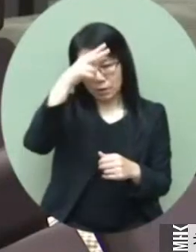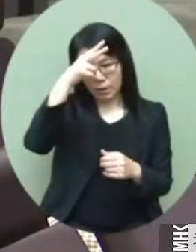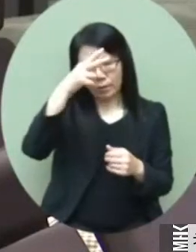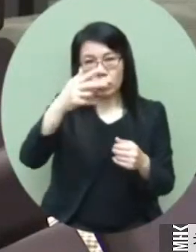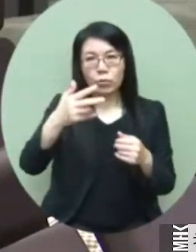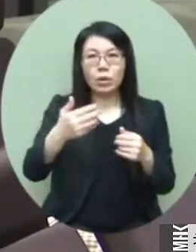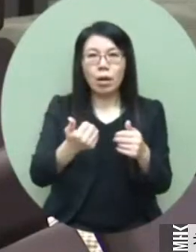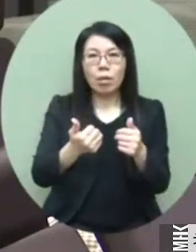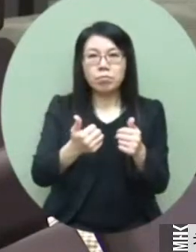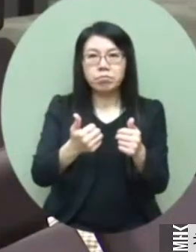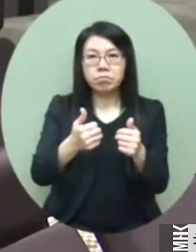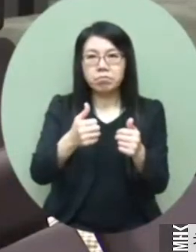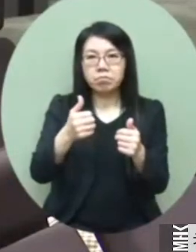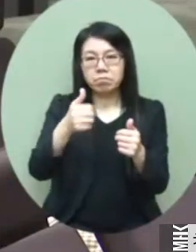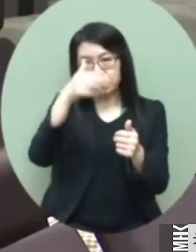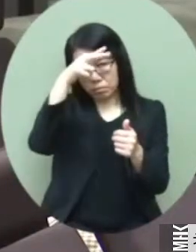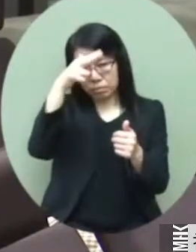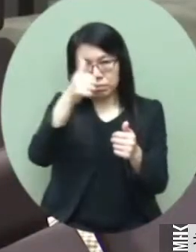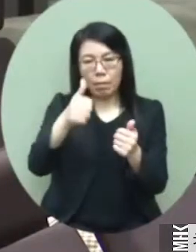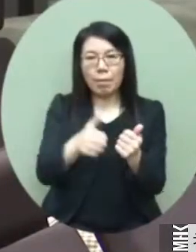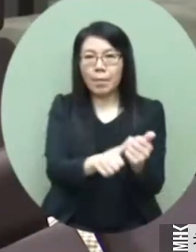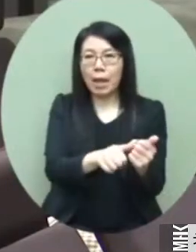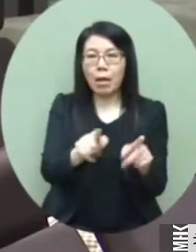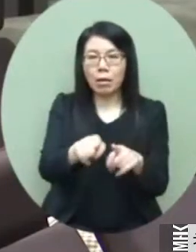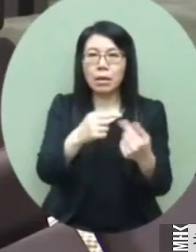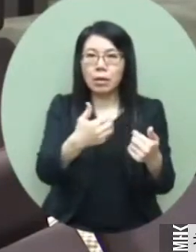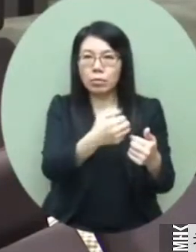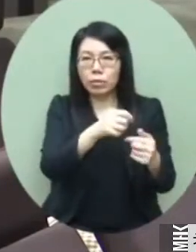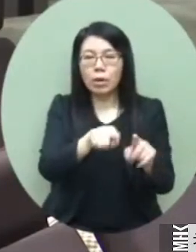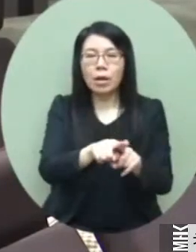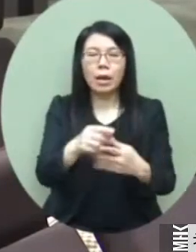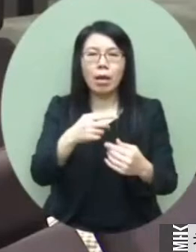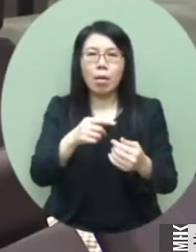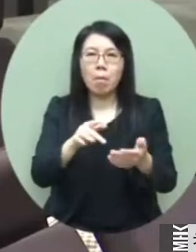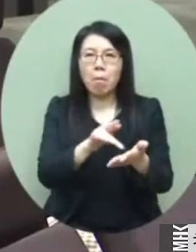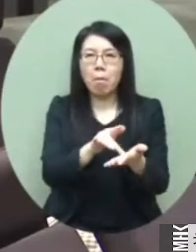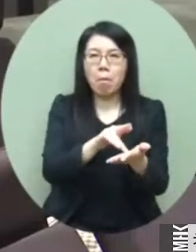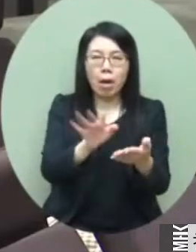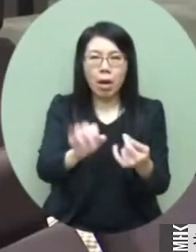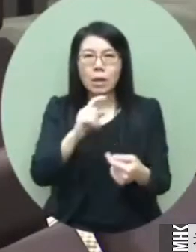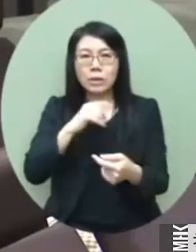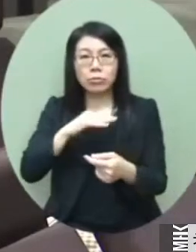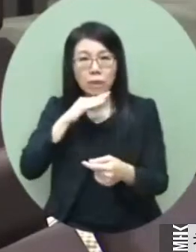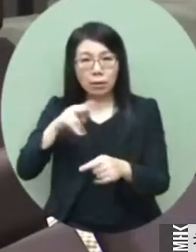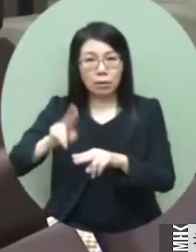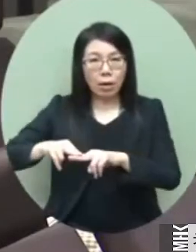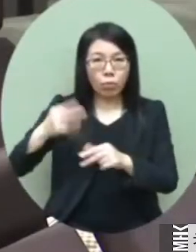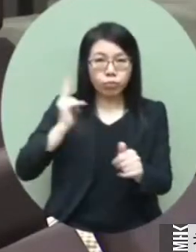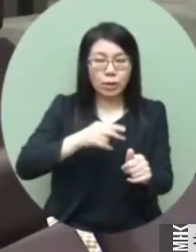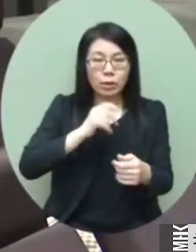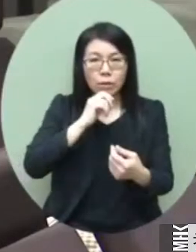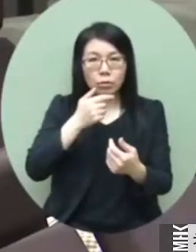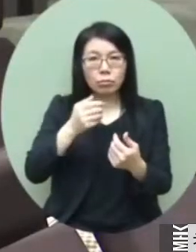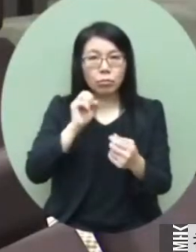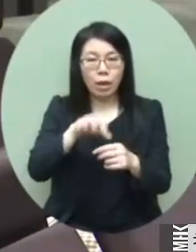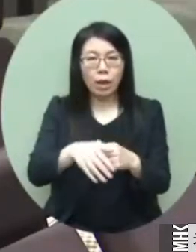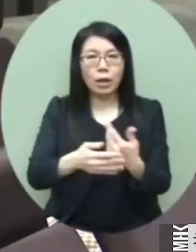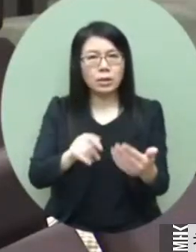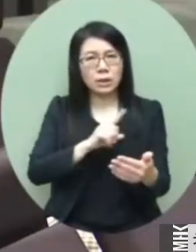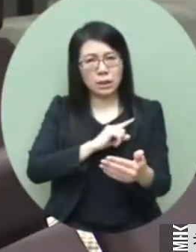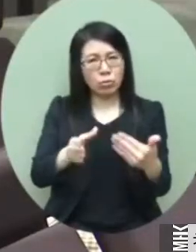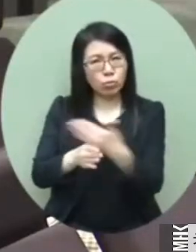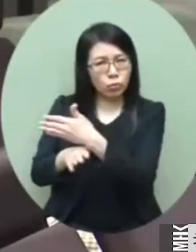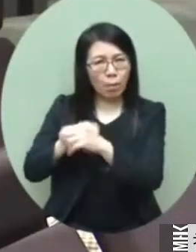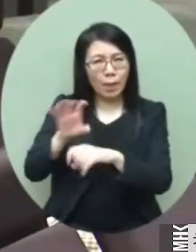懸空嘅問題，其實即係除咗而家等中央通知之外，阿林太其實你會唔會都主動向中央去跟